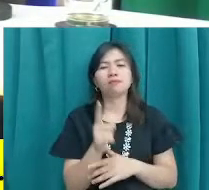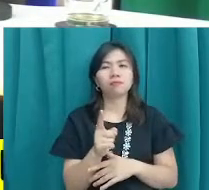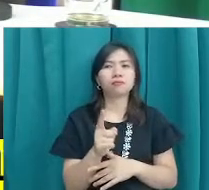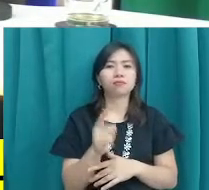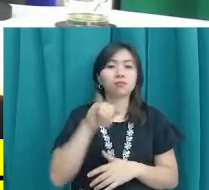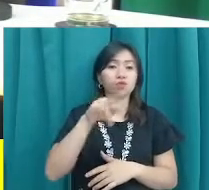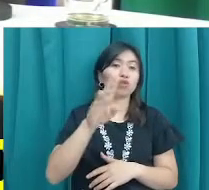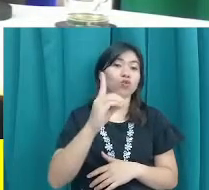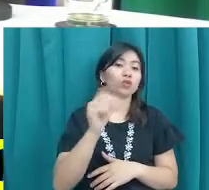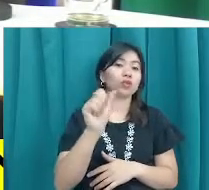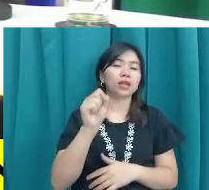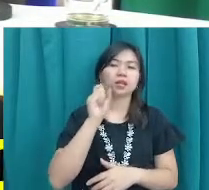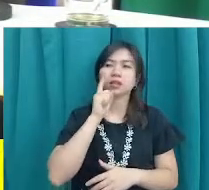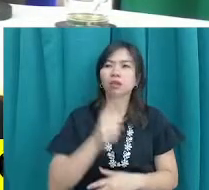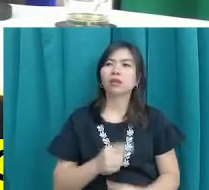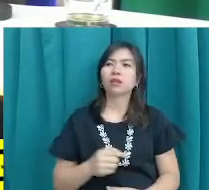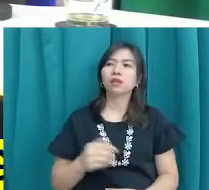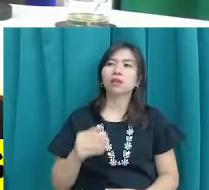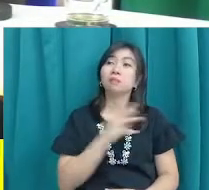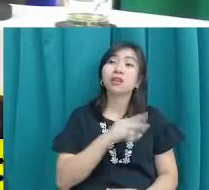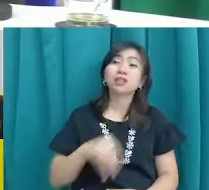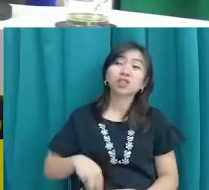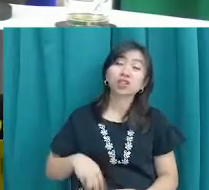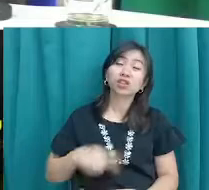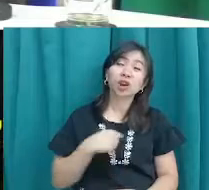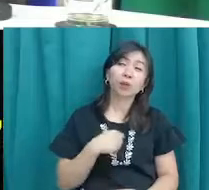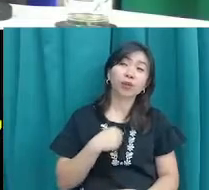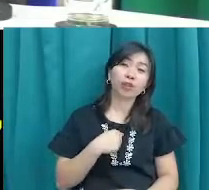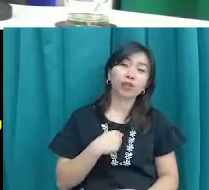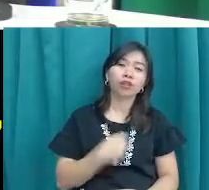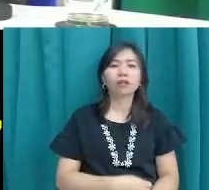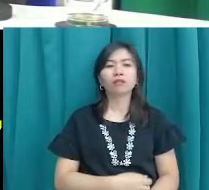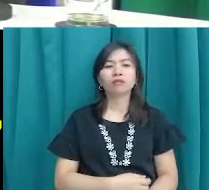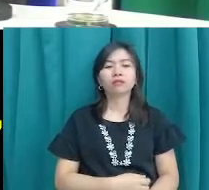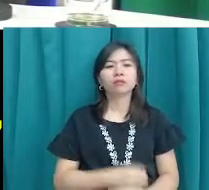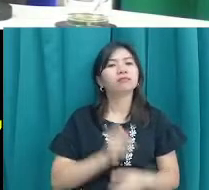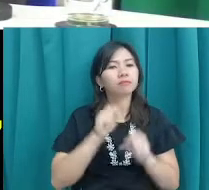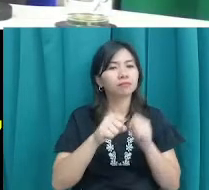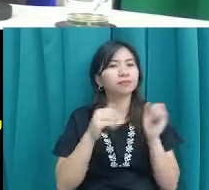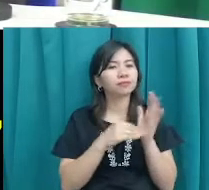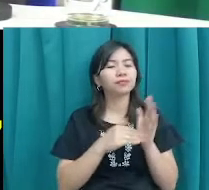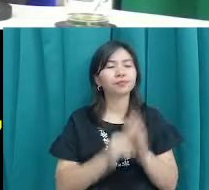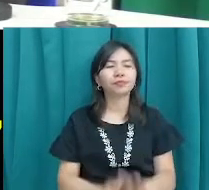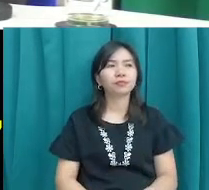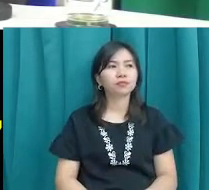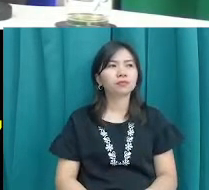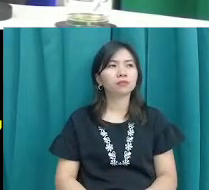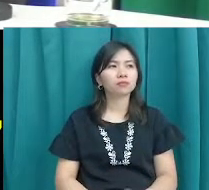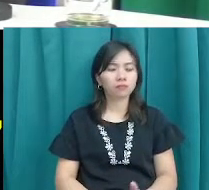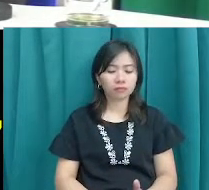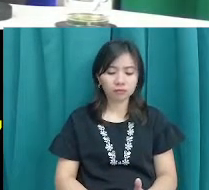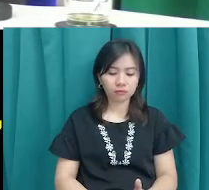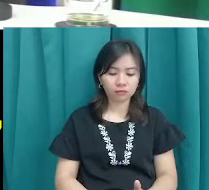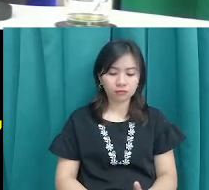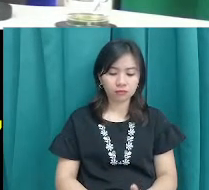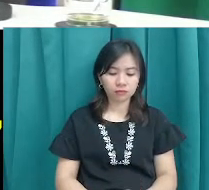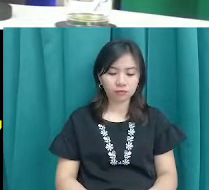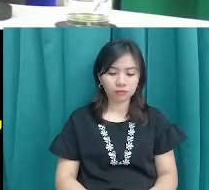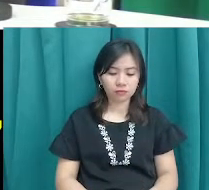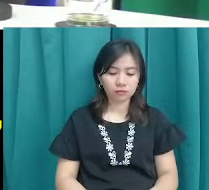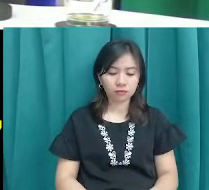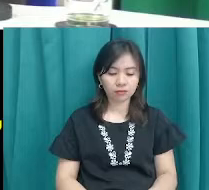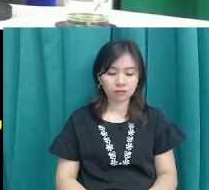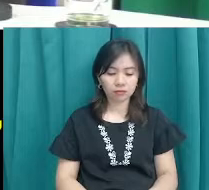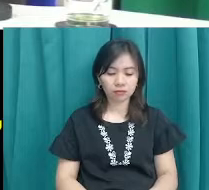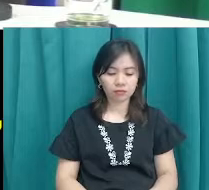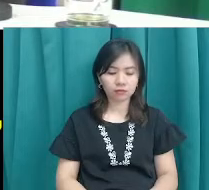Is it I? PM is Naki. You see? Kaya inuulit ko. Now, mahaba ito actually.